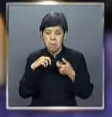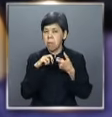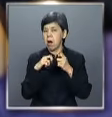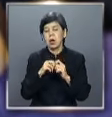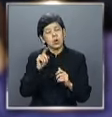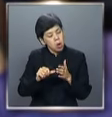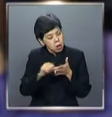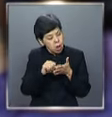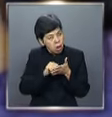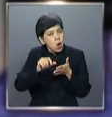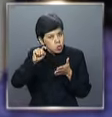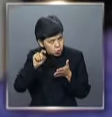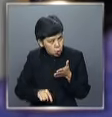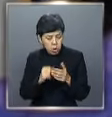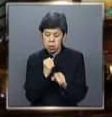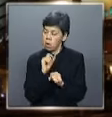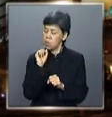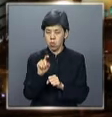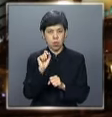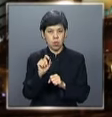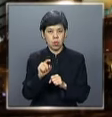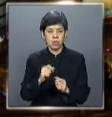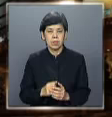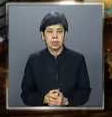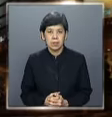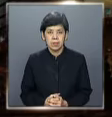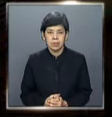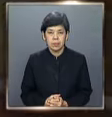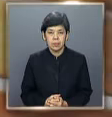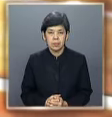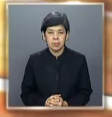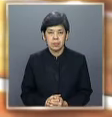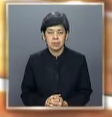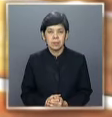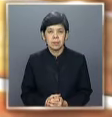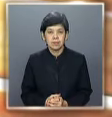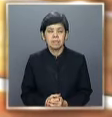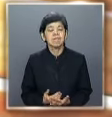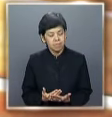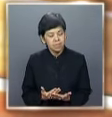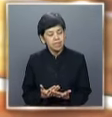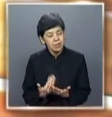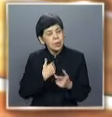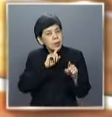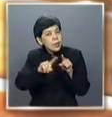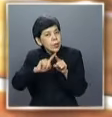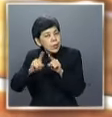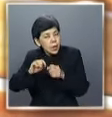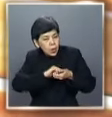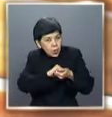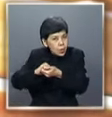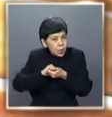าที่ต้องได้รับการแก้ไขอย่างเร่งด่วนค่ะคุณผู้ชมคะจากที่ส่วนต่างๆได้ร่วม